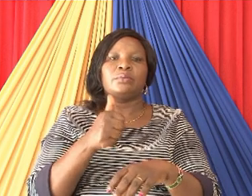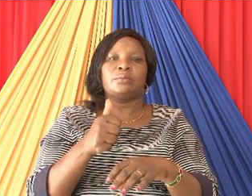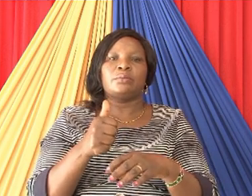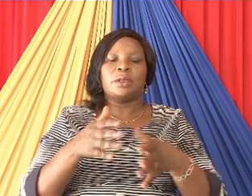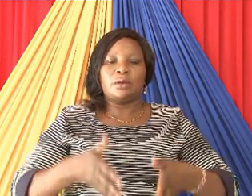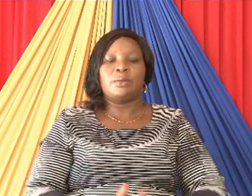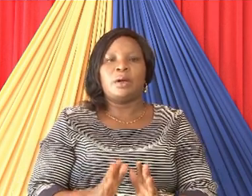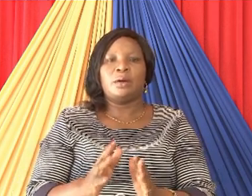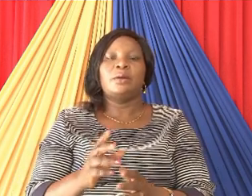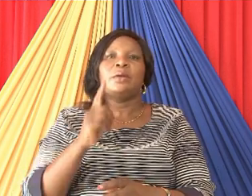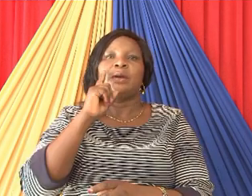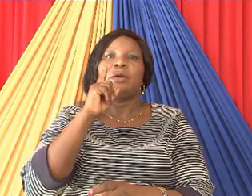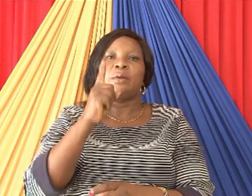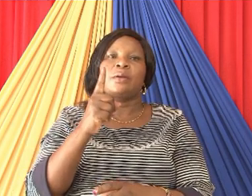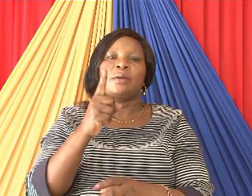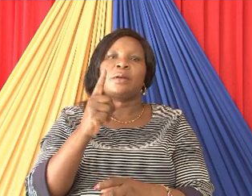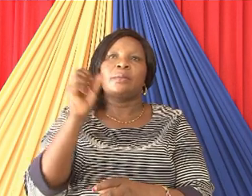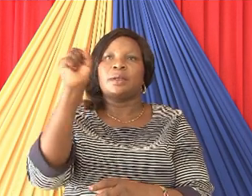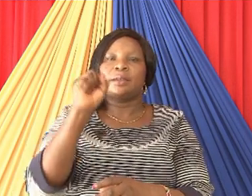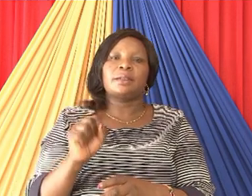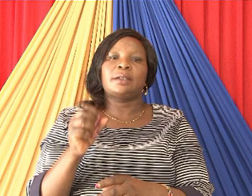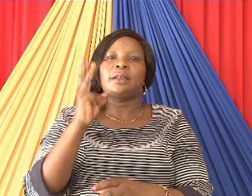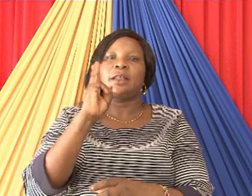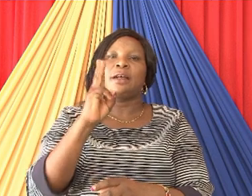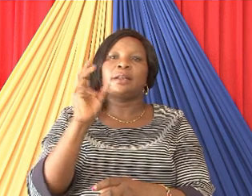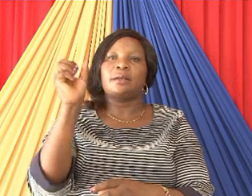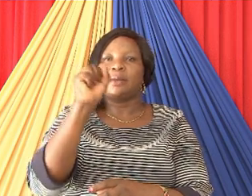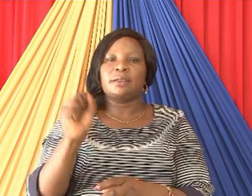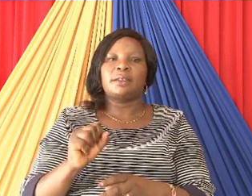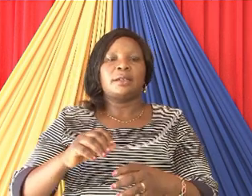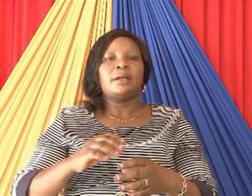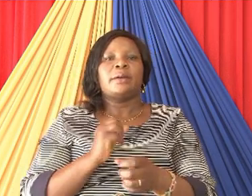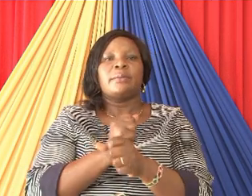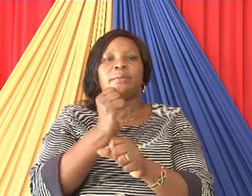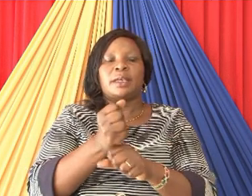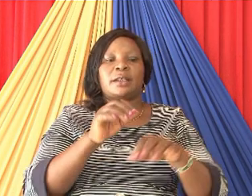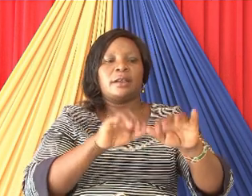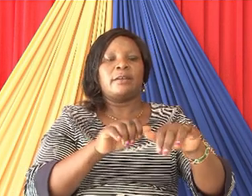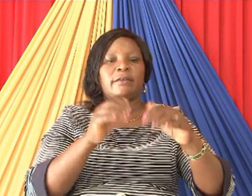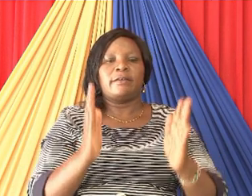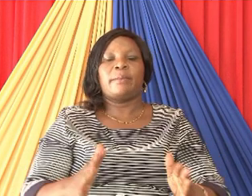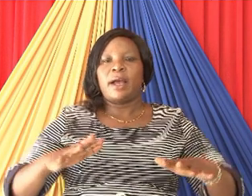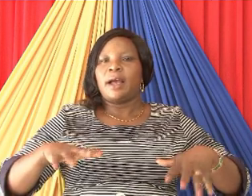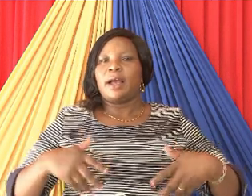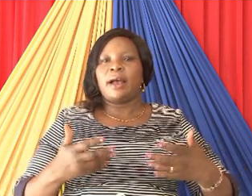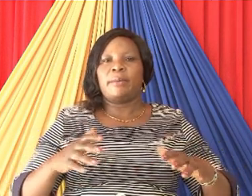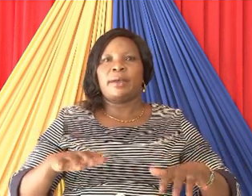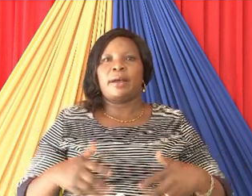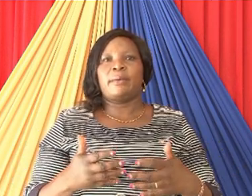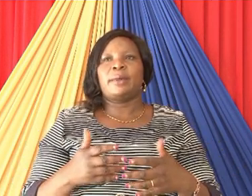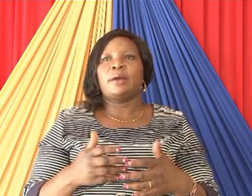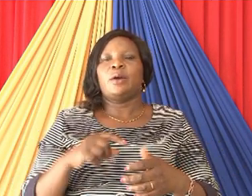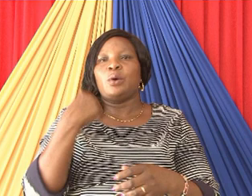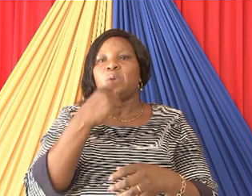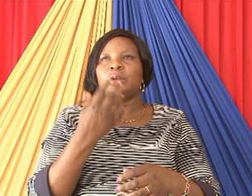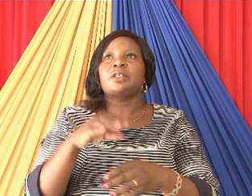60 na 30, na hizo zilimfurahisha huyu mpazi ambaye ni Mungu. He is our master.